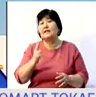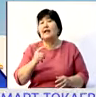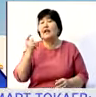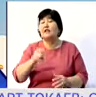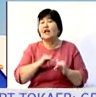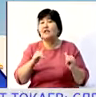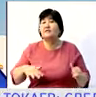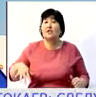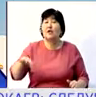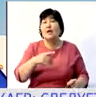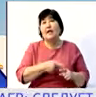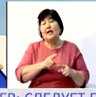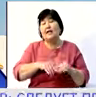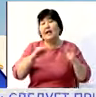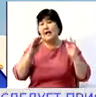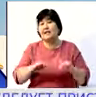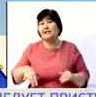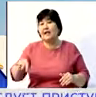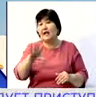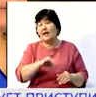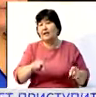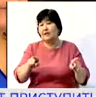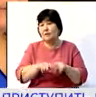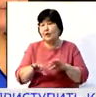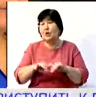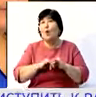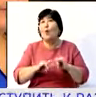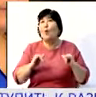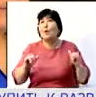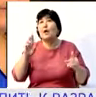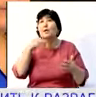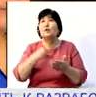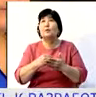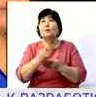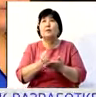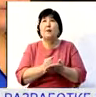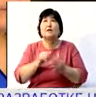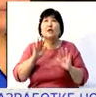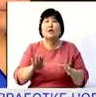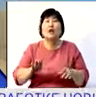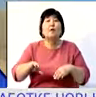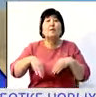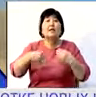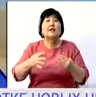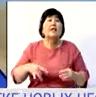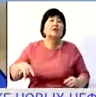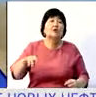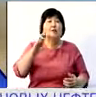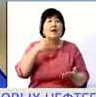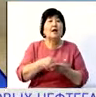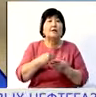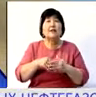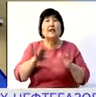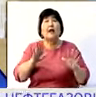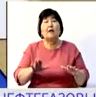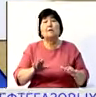развитию регионов. Это снижение региональных диспропорций, увеличение бюджетной базы регионов, передача из республиканского бюджета на